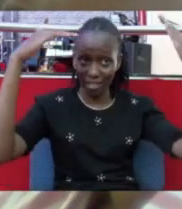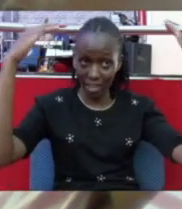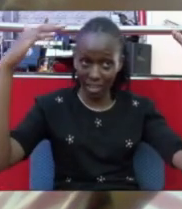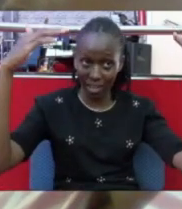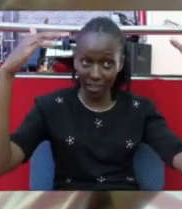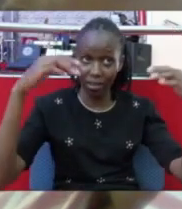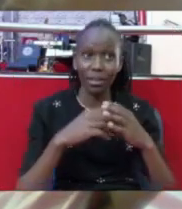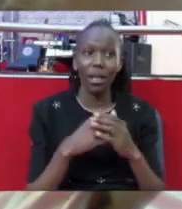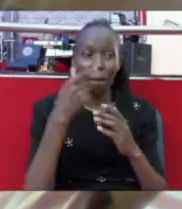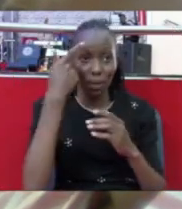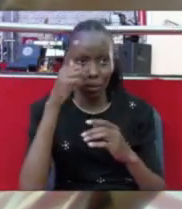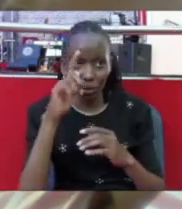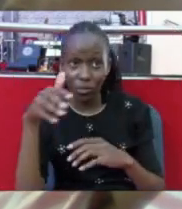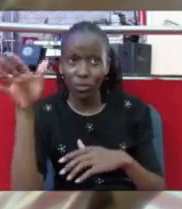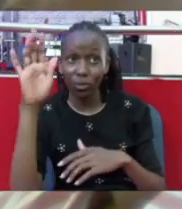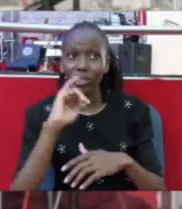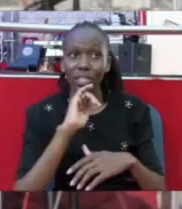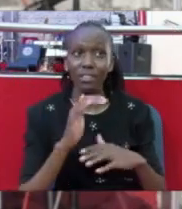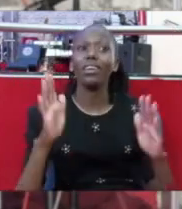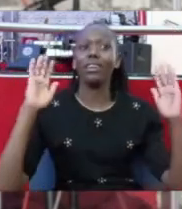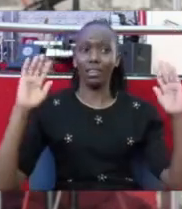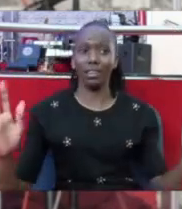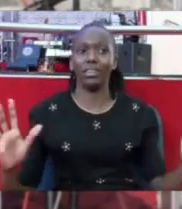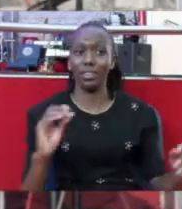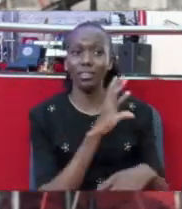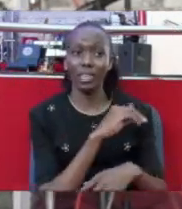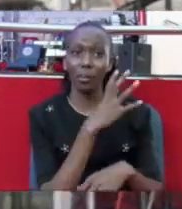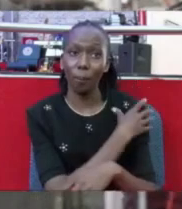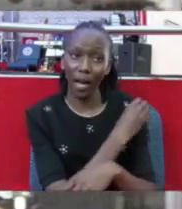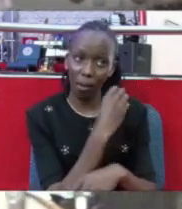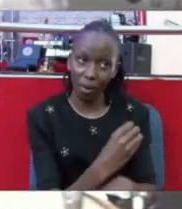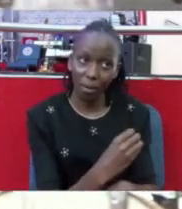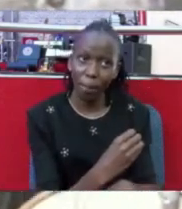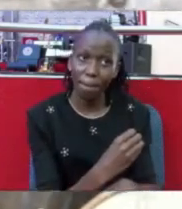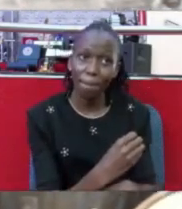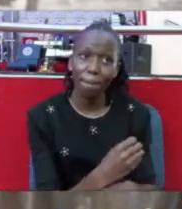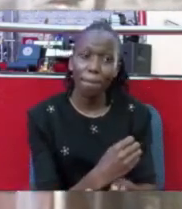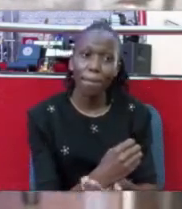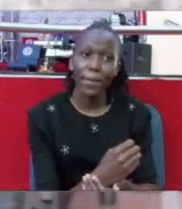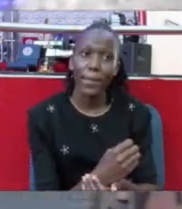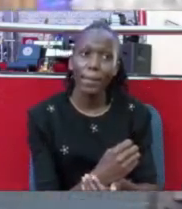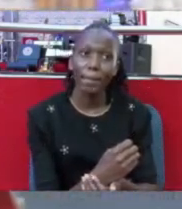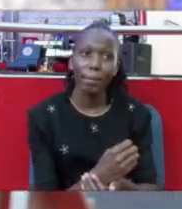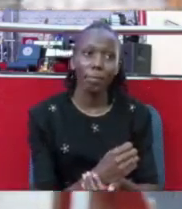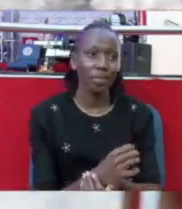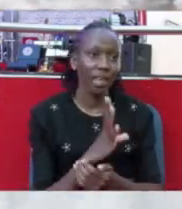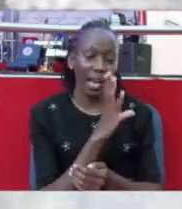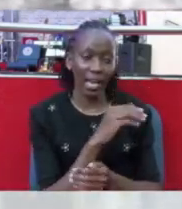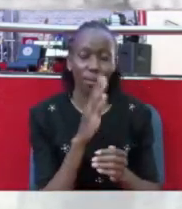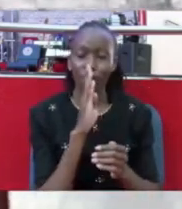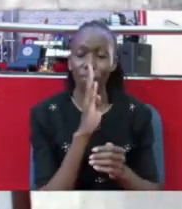because his is the greatness and the power, kwa sababu ukuu na uweza na nguvu ni zake, and he has placed